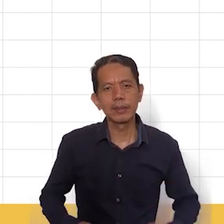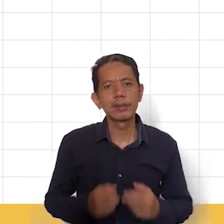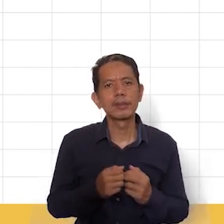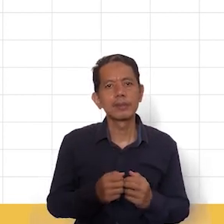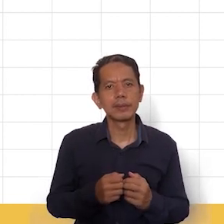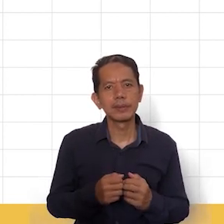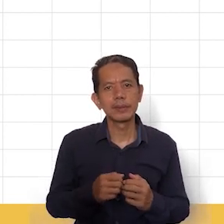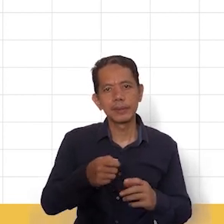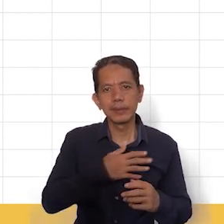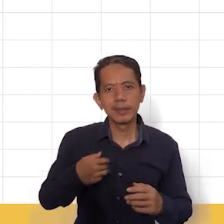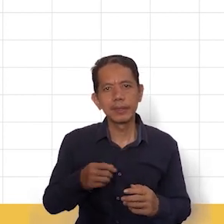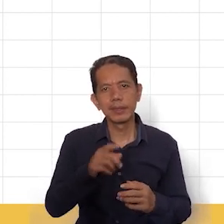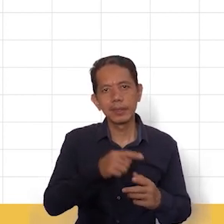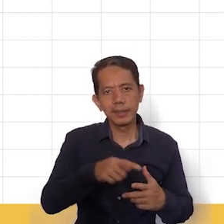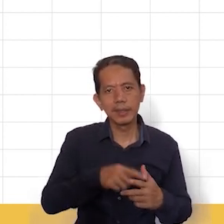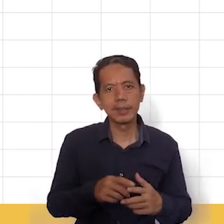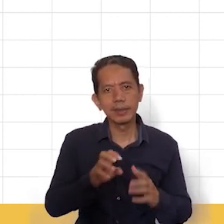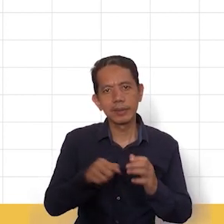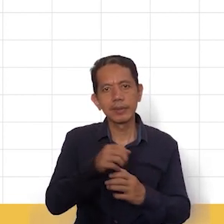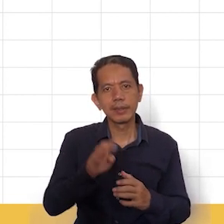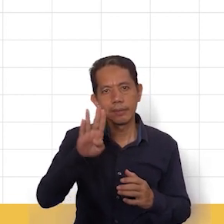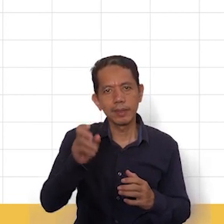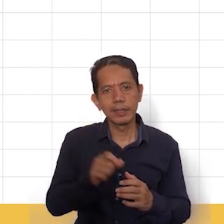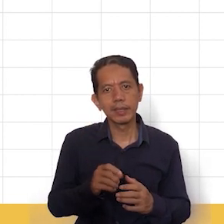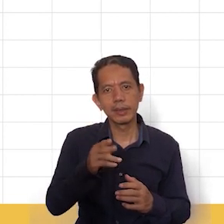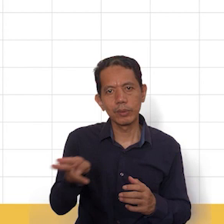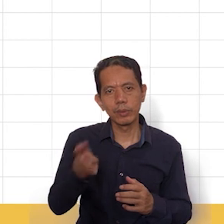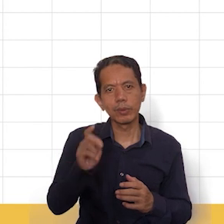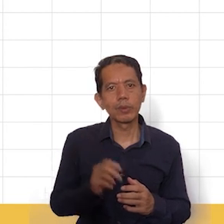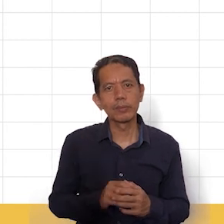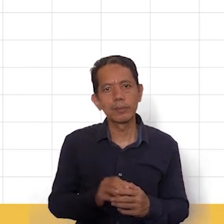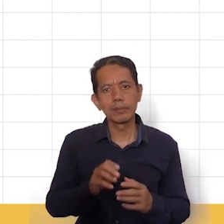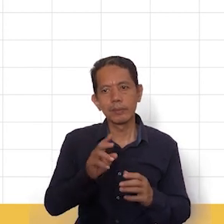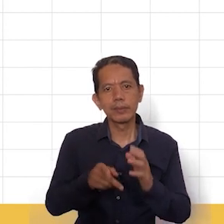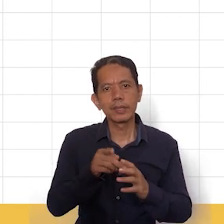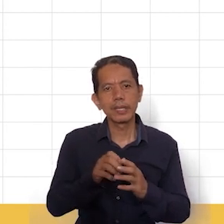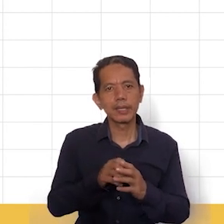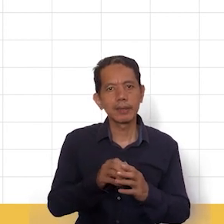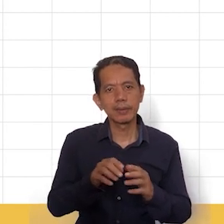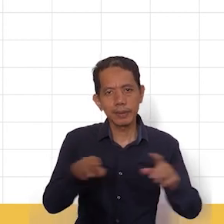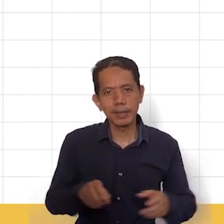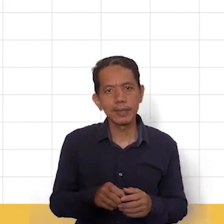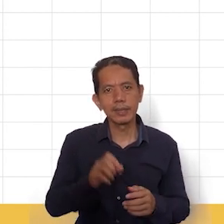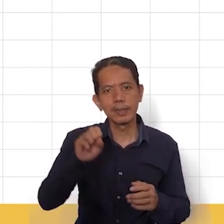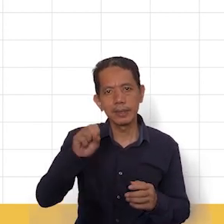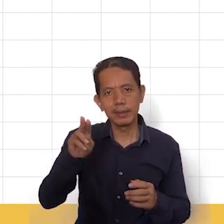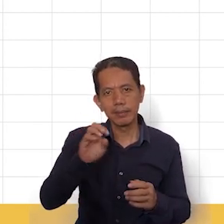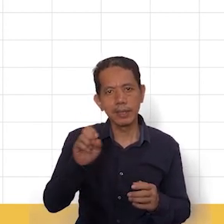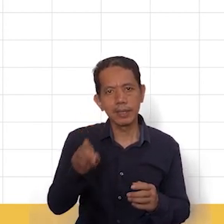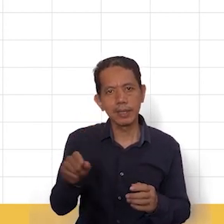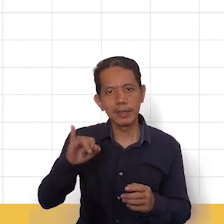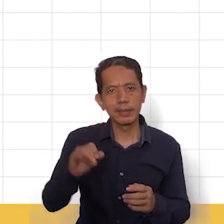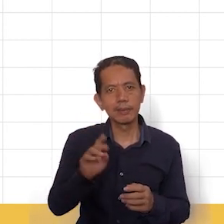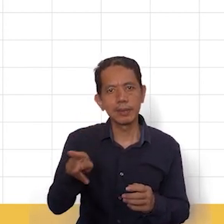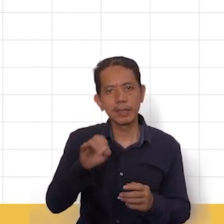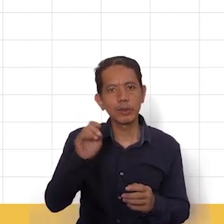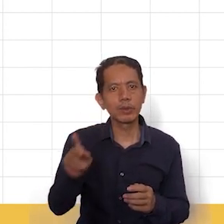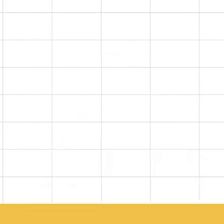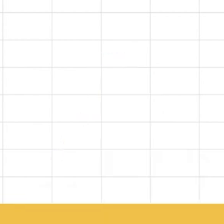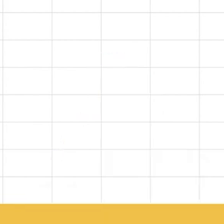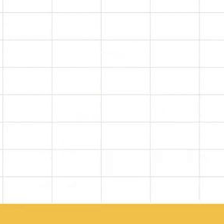perorangan dan atau secara badan hukum. Persyaratan kelengkapan berkasnya sebagai